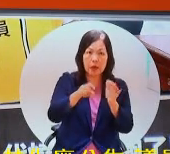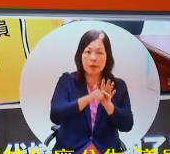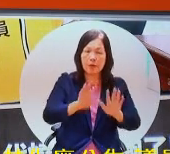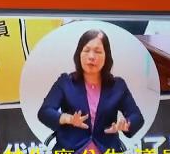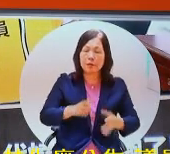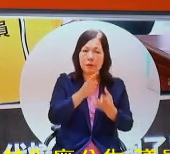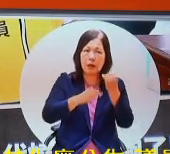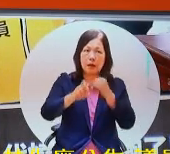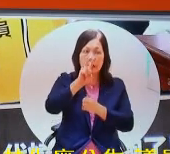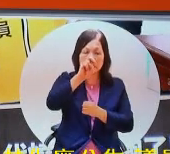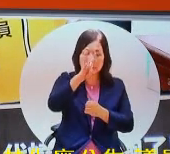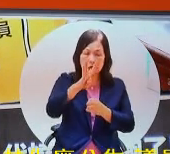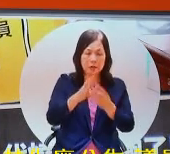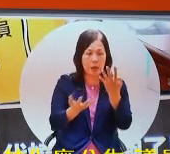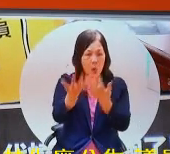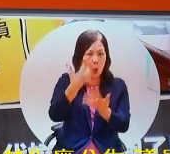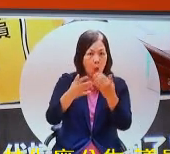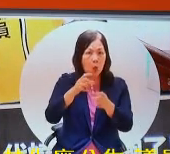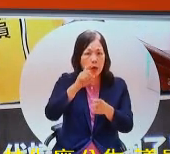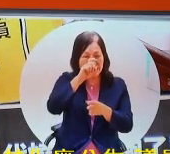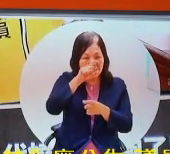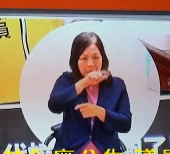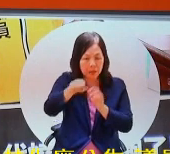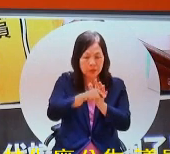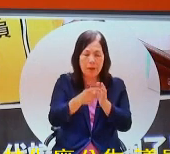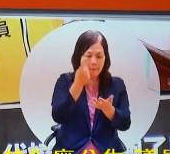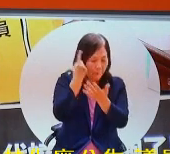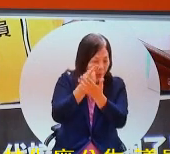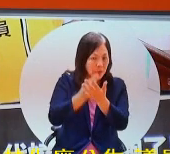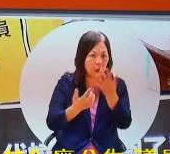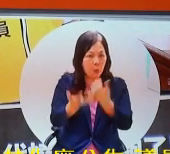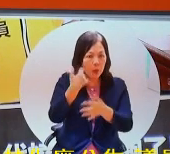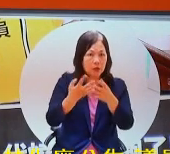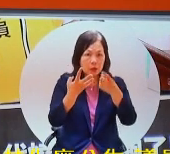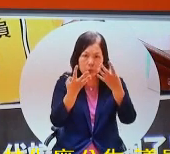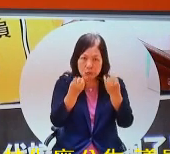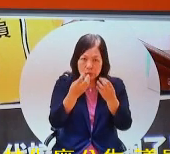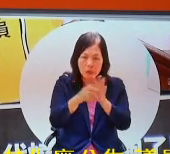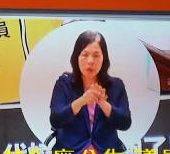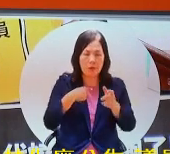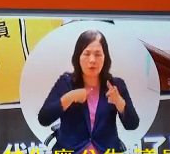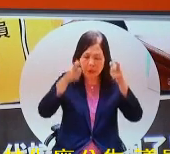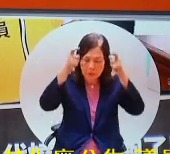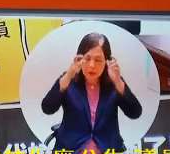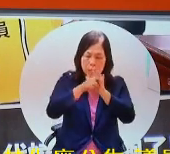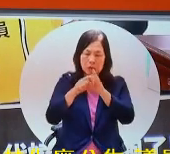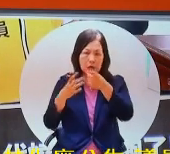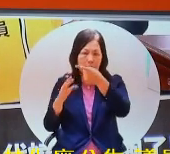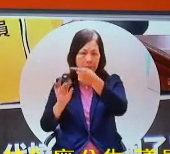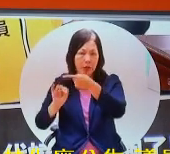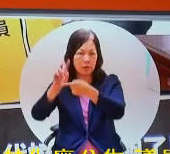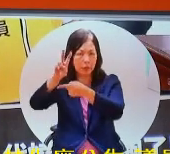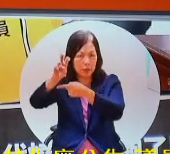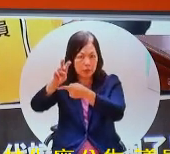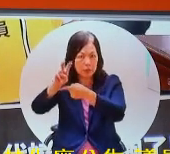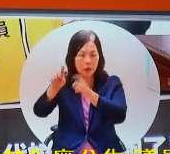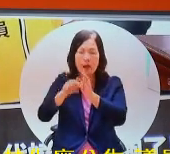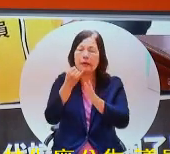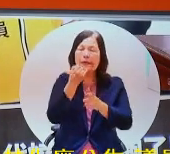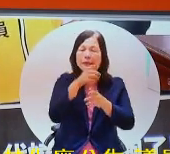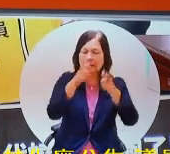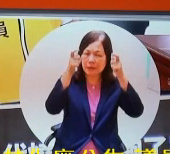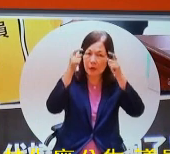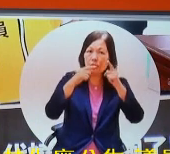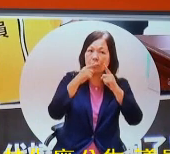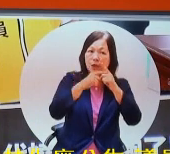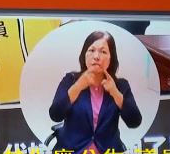24场的焚化炉，它每天所烧的焚化量，我们高雄场就占了22%。高雄的人数只有全